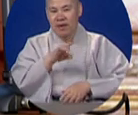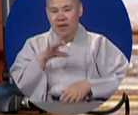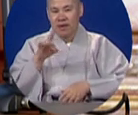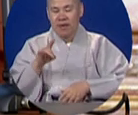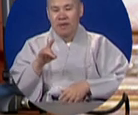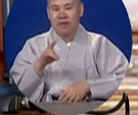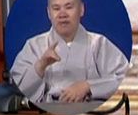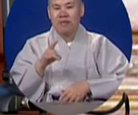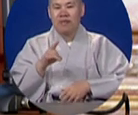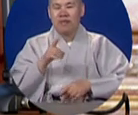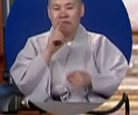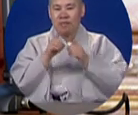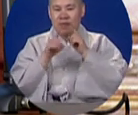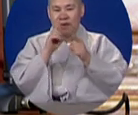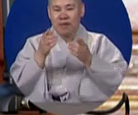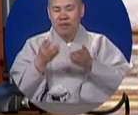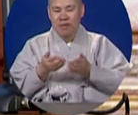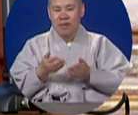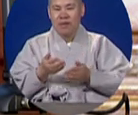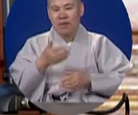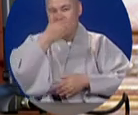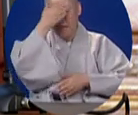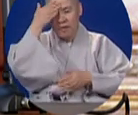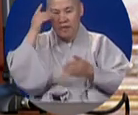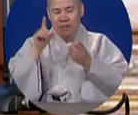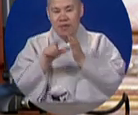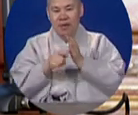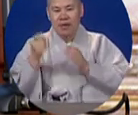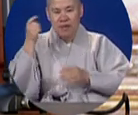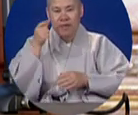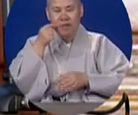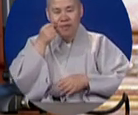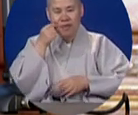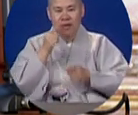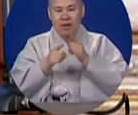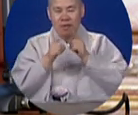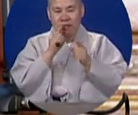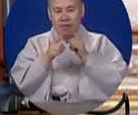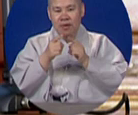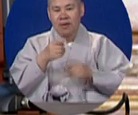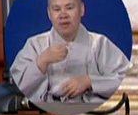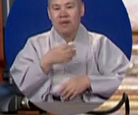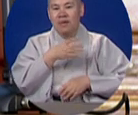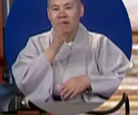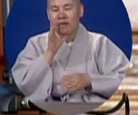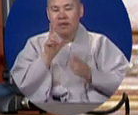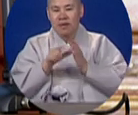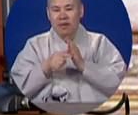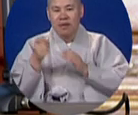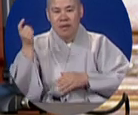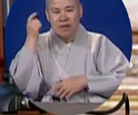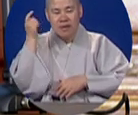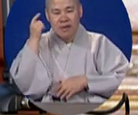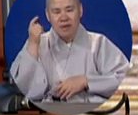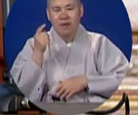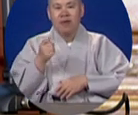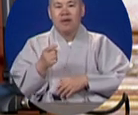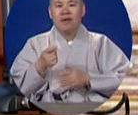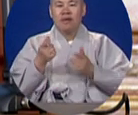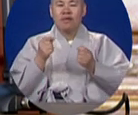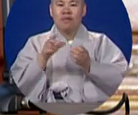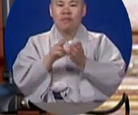젊을 때 전혀 못 듣던 이야기를 나이 많아서 들었어요 그래서 아 이게 문제가 있다